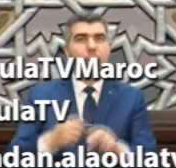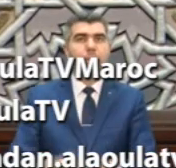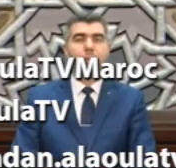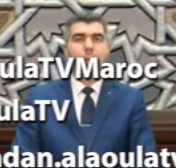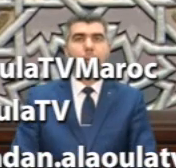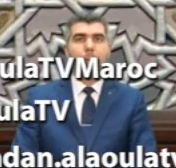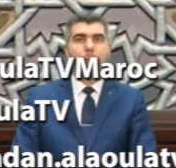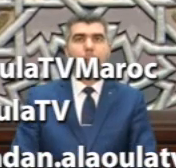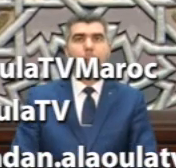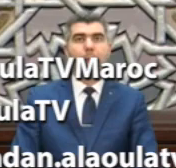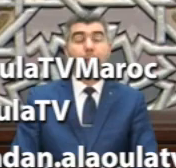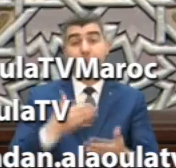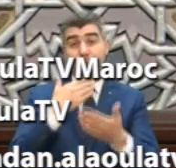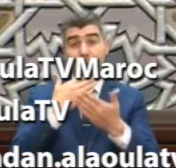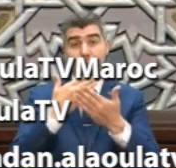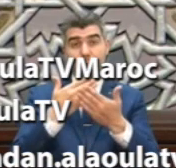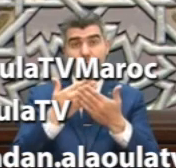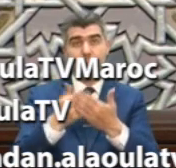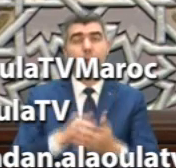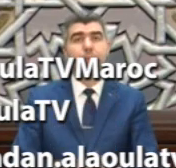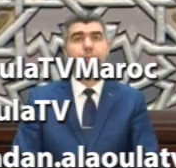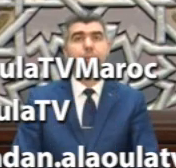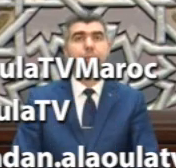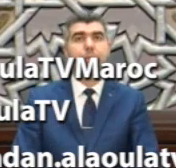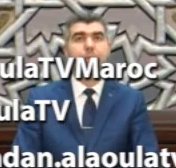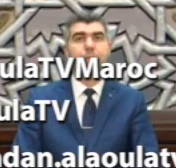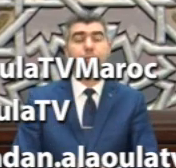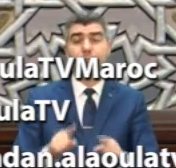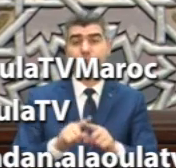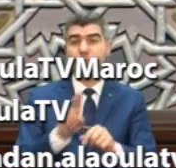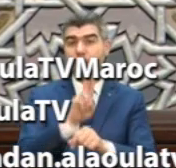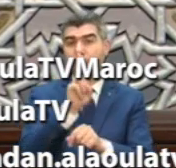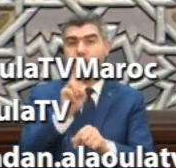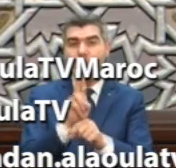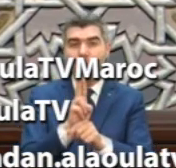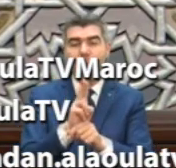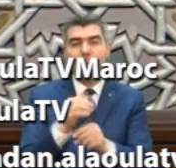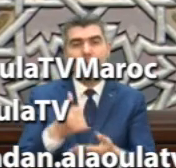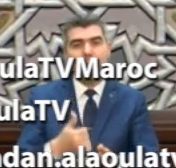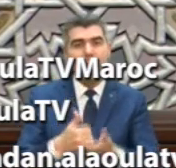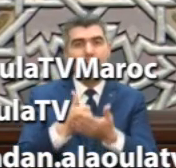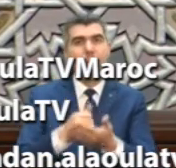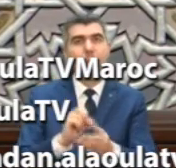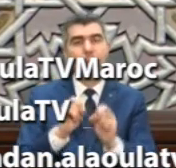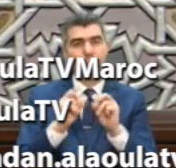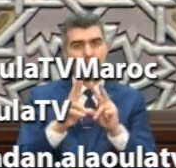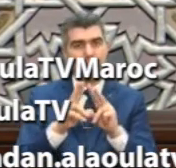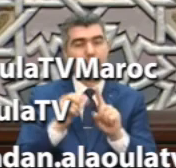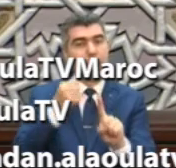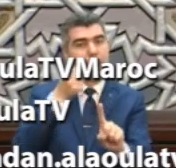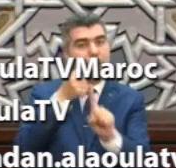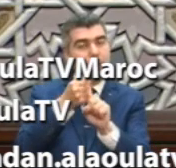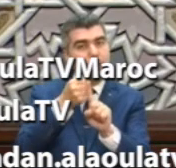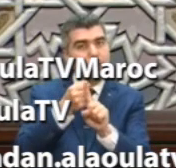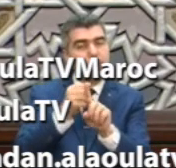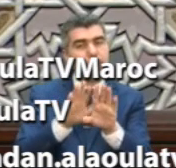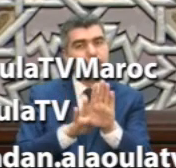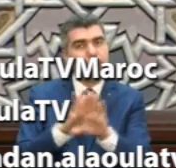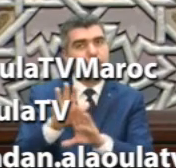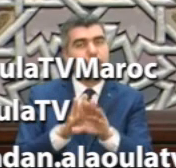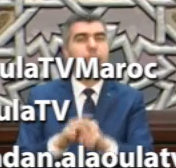السيد الوزير. شكرا للسيدة والسيدين النائبين المحترمين على الأسئلة وعلى الدعم ديالهم من هذا الورش الوطني اللي